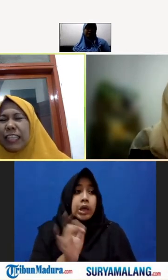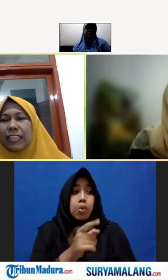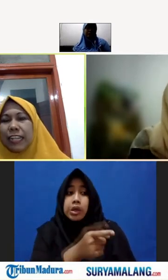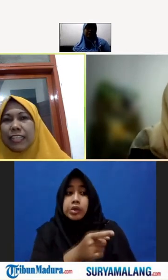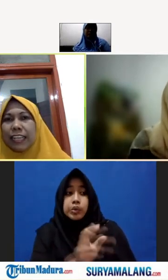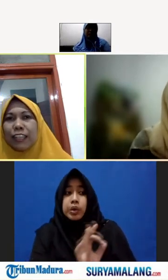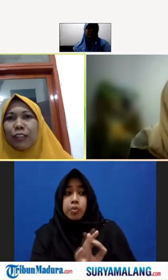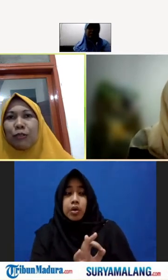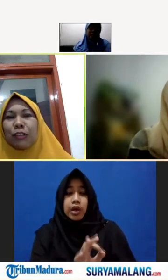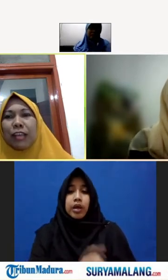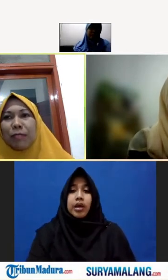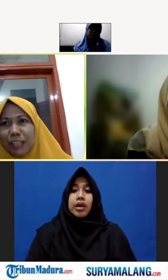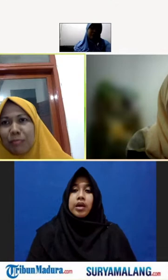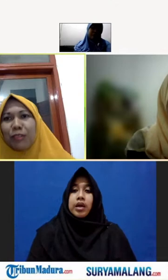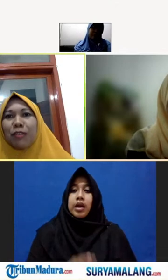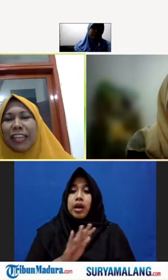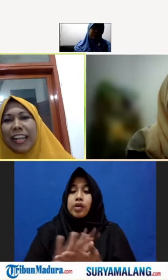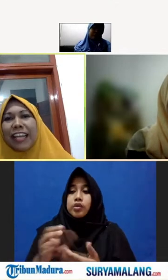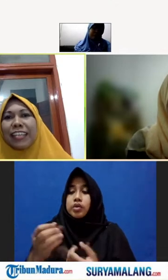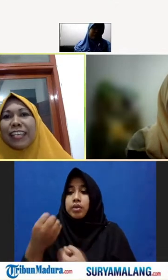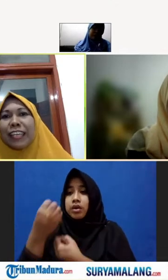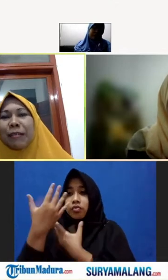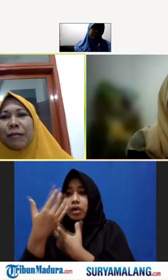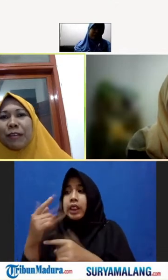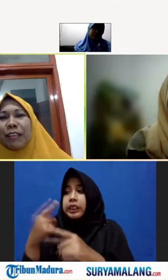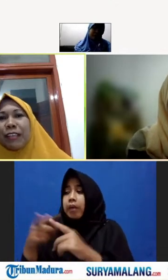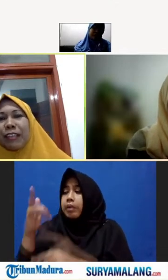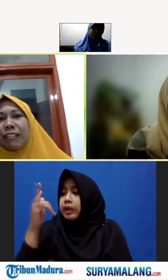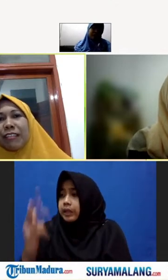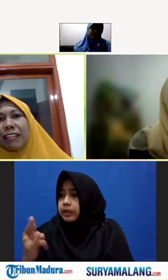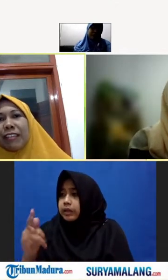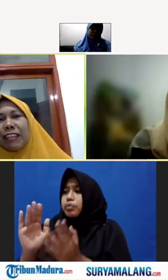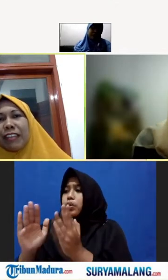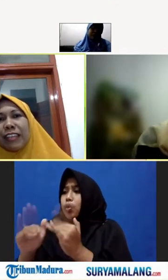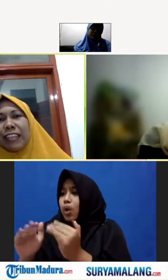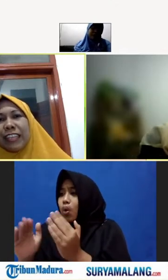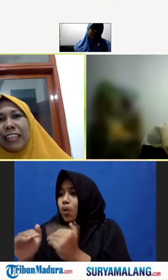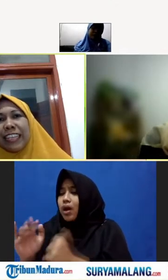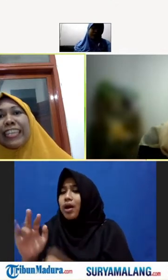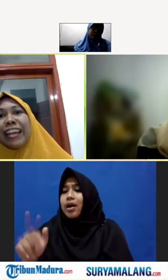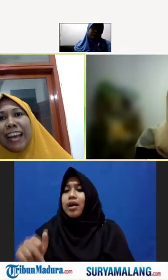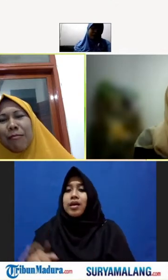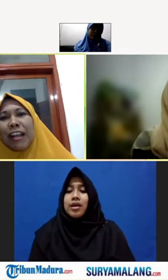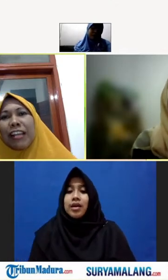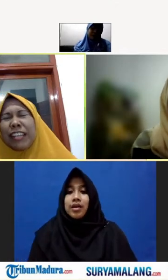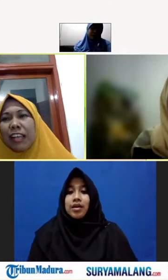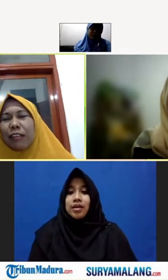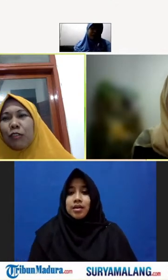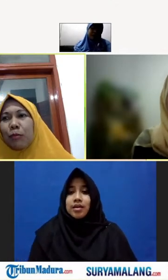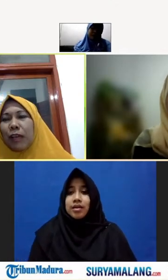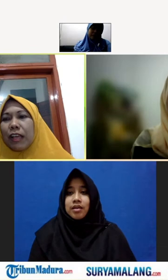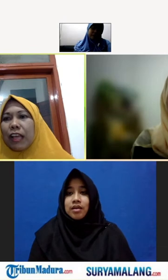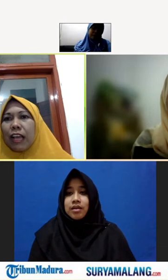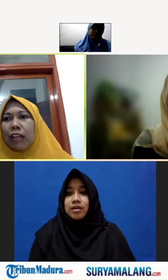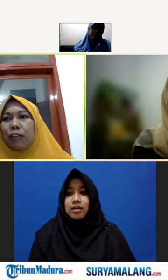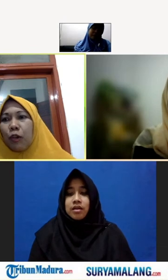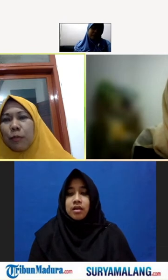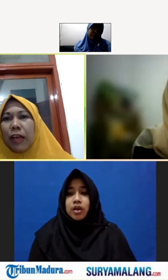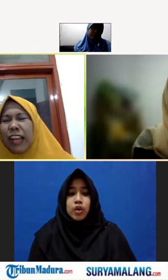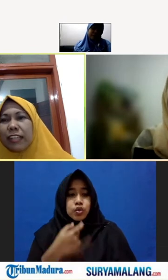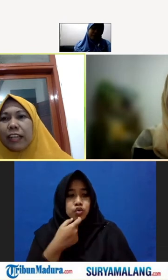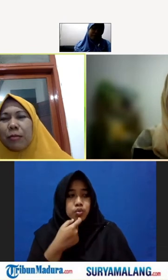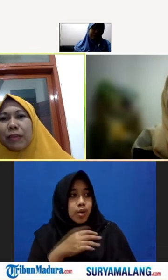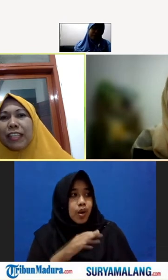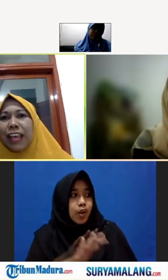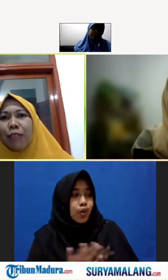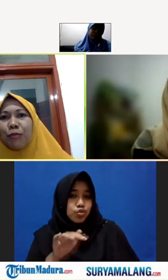gini kan dijelaskan gitu. Tapi tetap diulangi lagi. Justru malah ke sana gitu ya? Iya, malah dia coba.